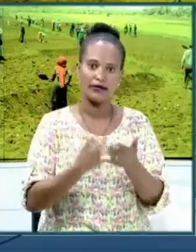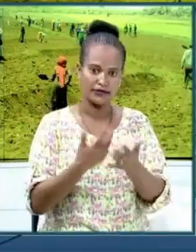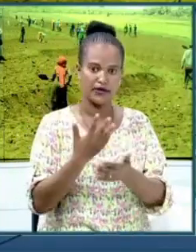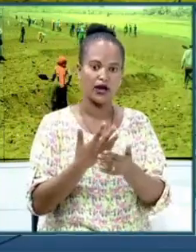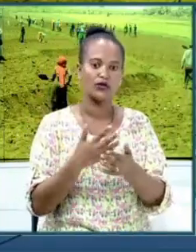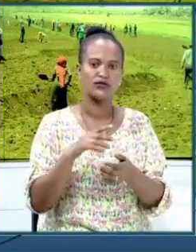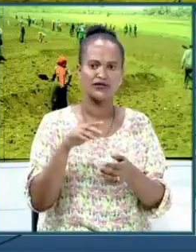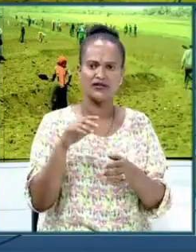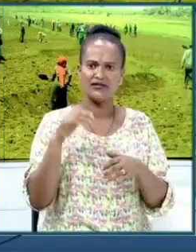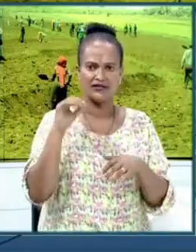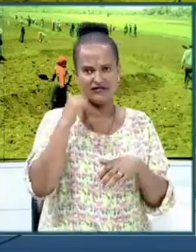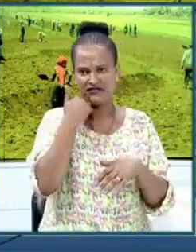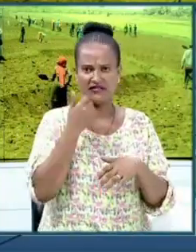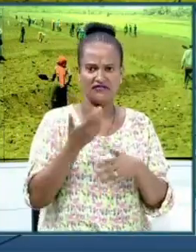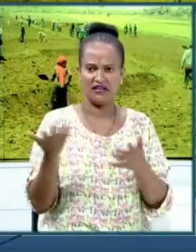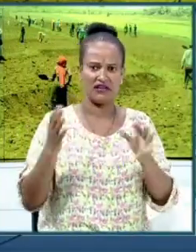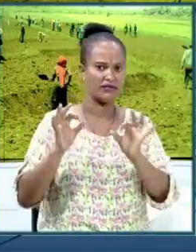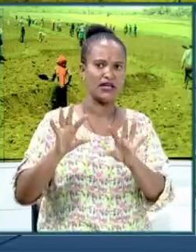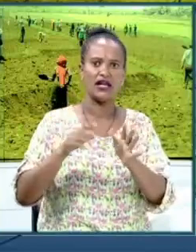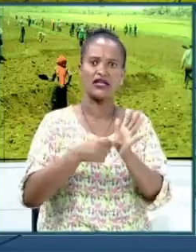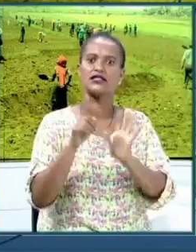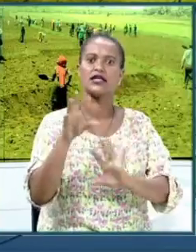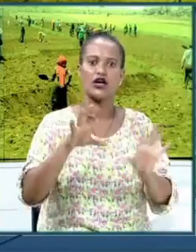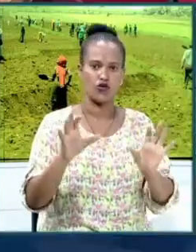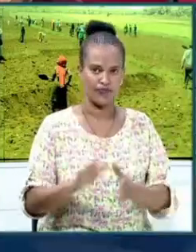እውን ዘሰክፍ ነገር ከምዘየለ ግልፂ ገይሮም።